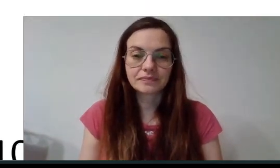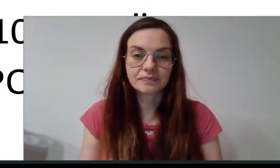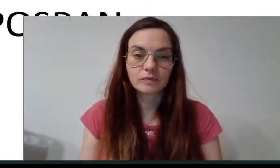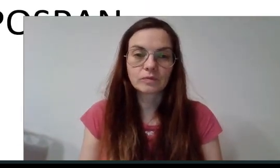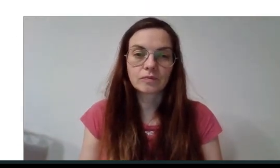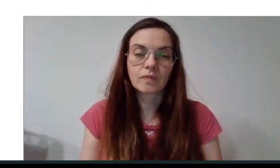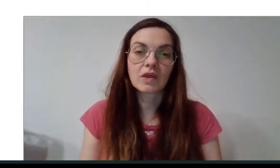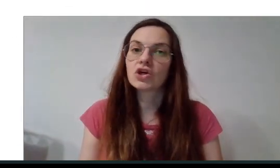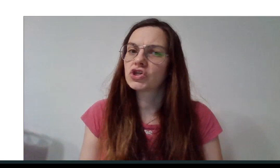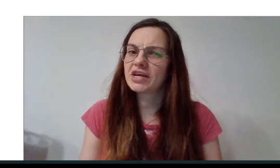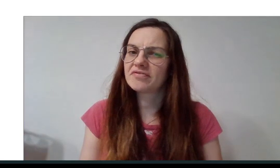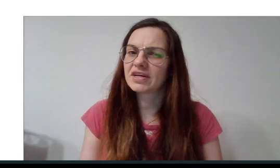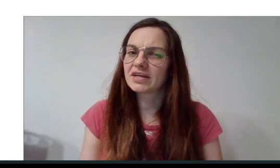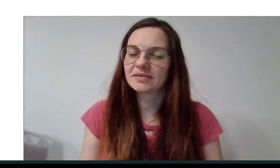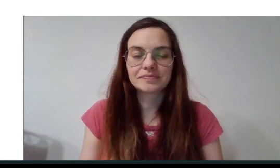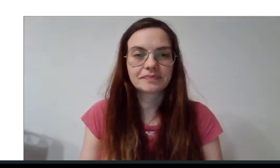Schläfrig.